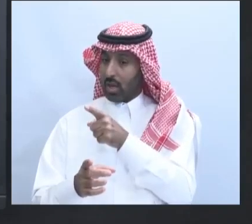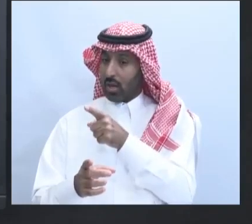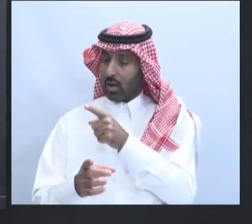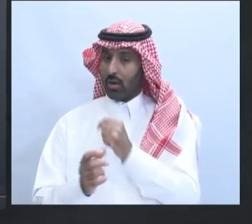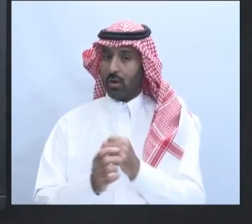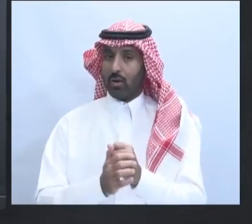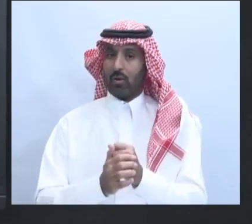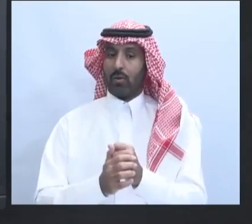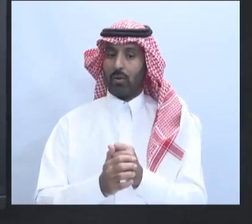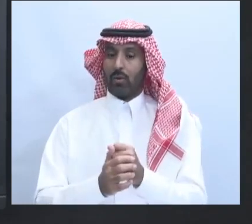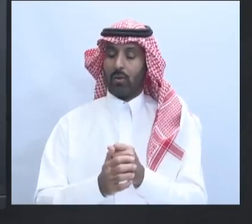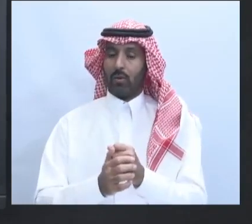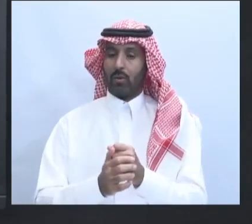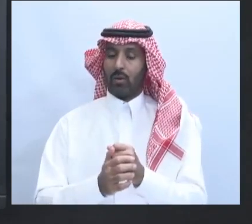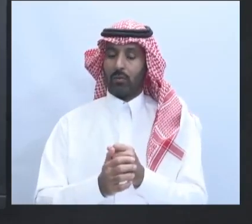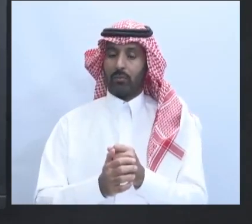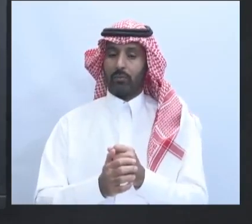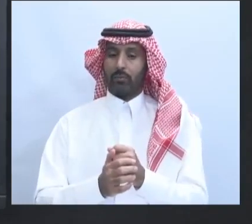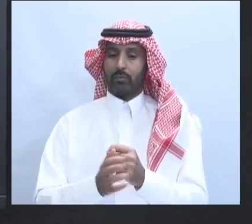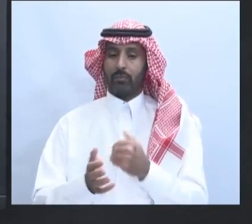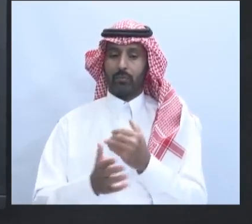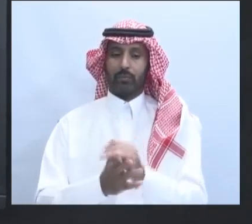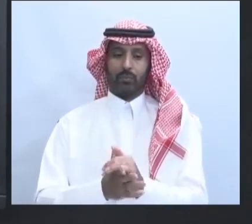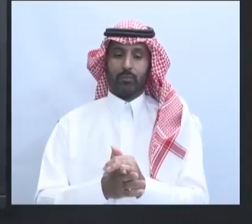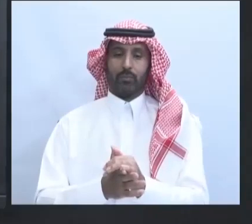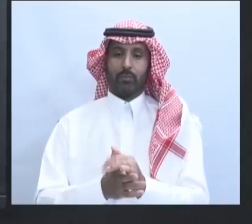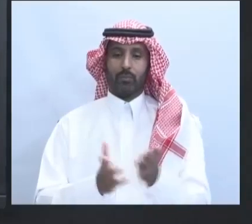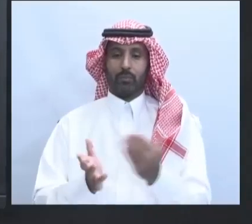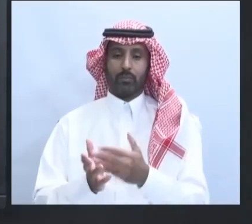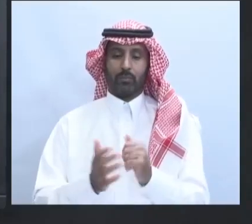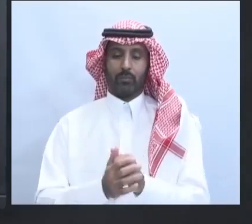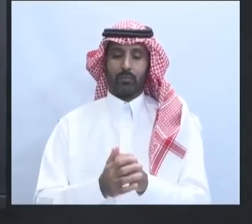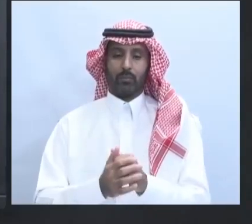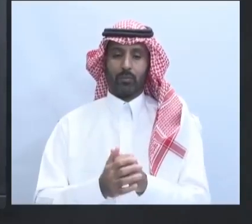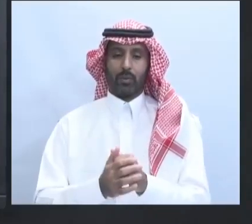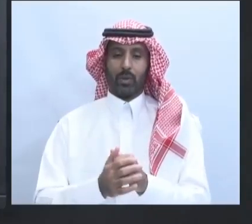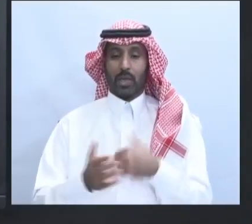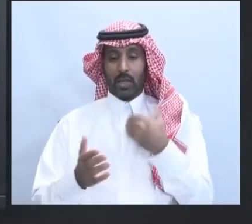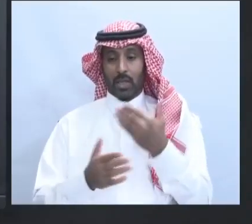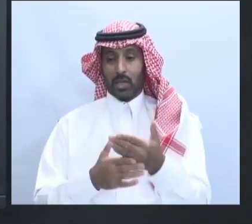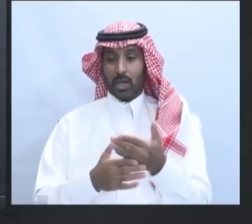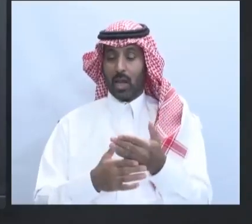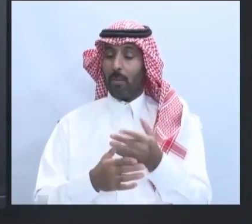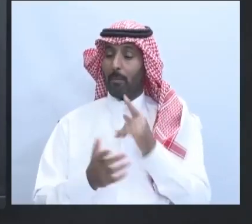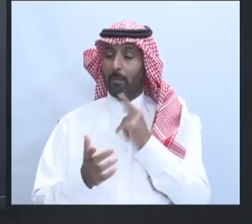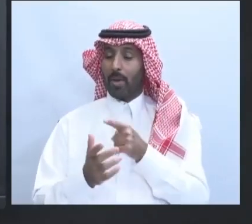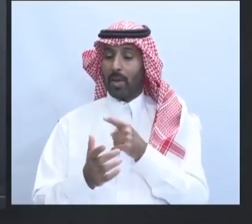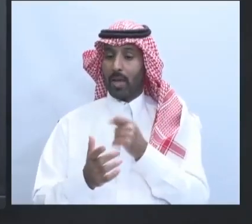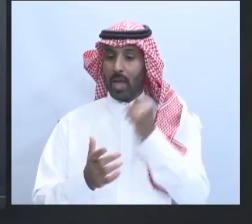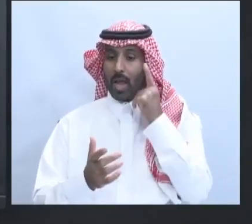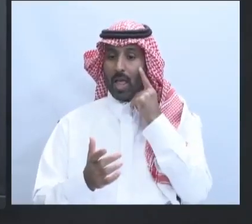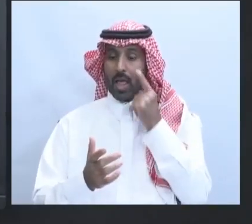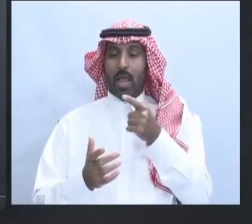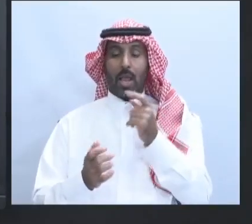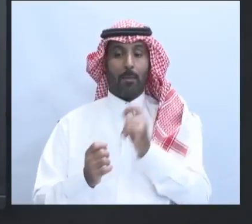من صحه الحديث او من عدم صحته ناتي هنا الى علم النقد علم